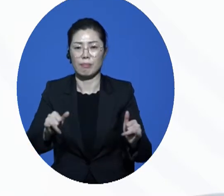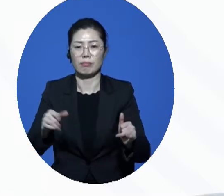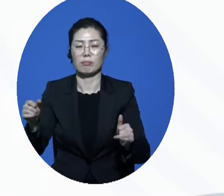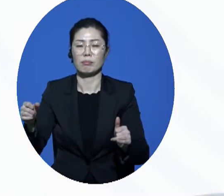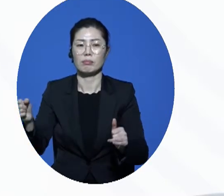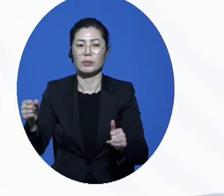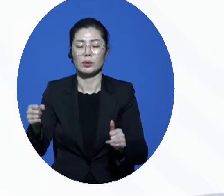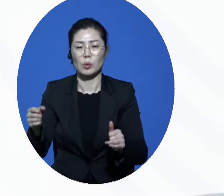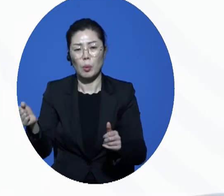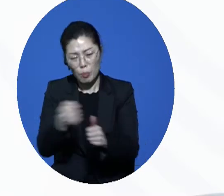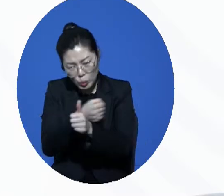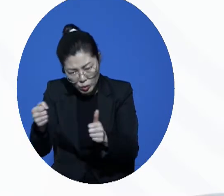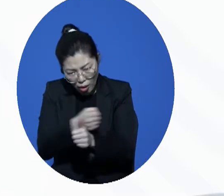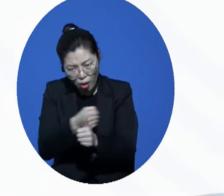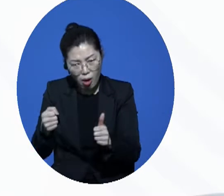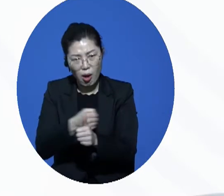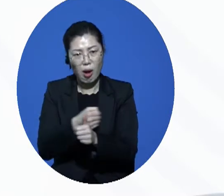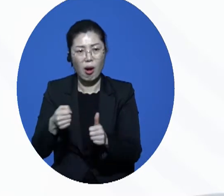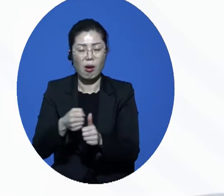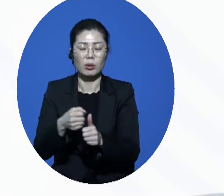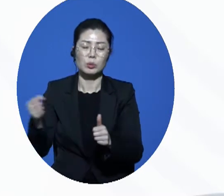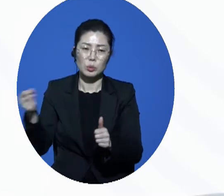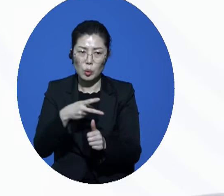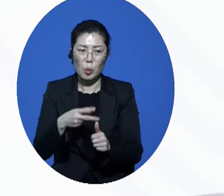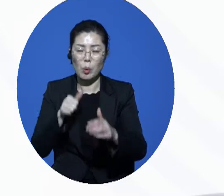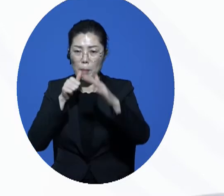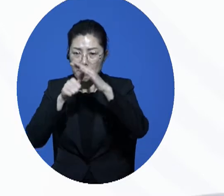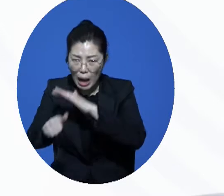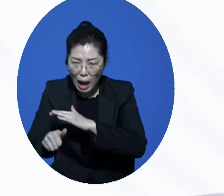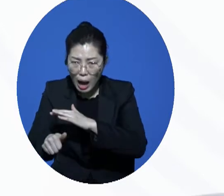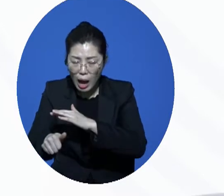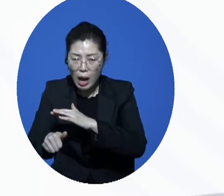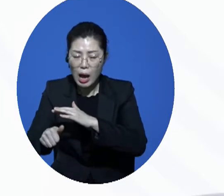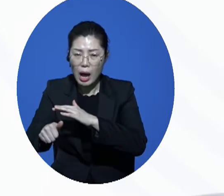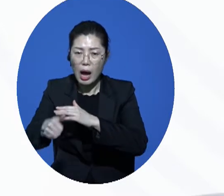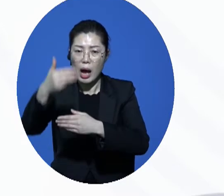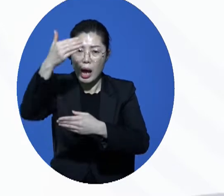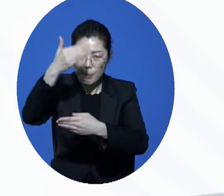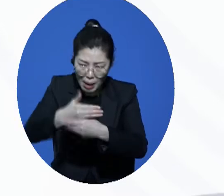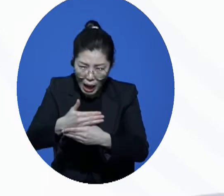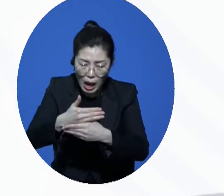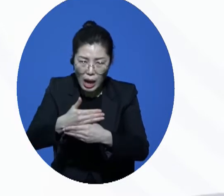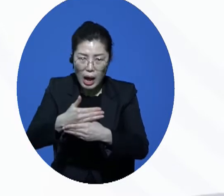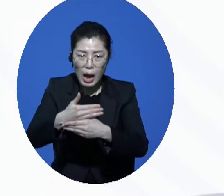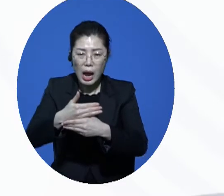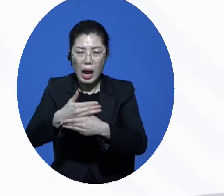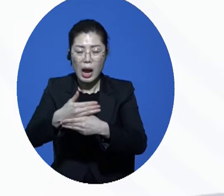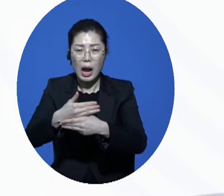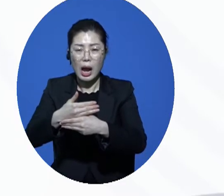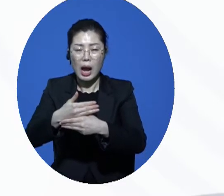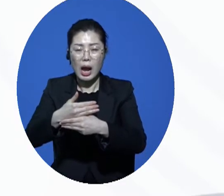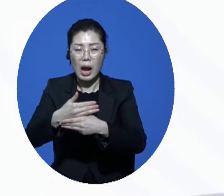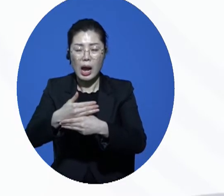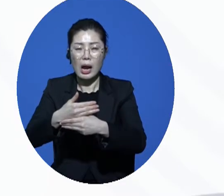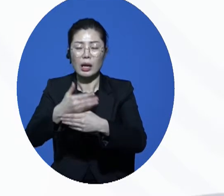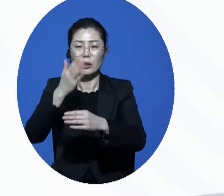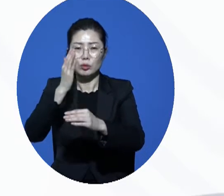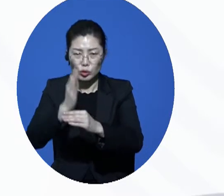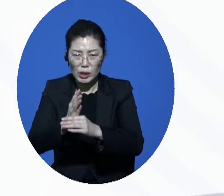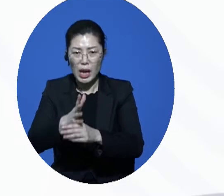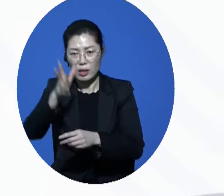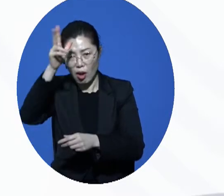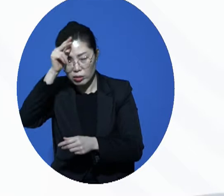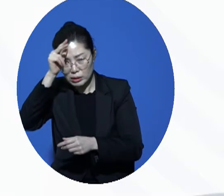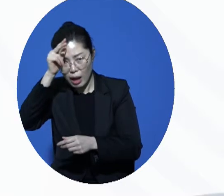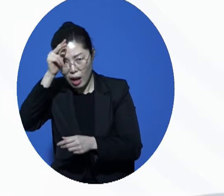노출되었던 사례들을 많이 보았습니다. 통행 제한이라든지 또한 봉쇄령으로 인하여서 그 과정에서 경찰